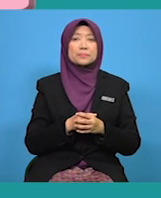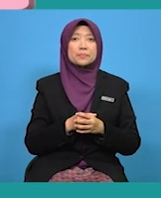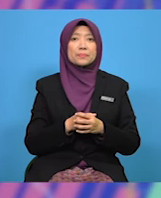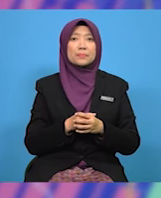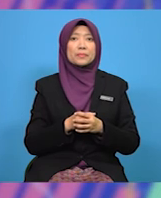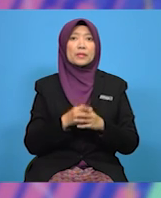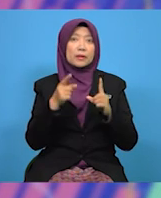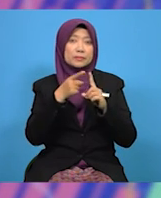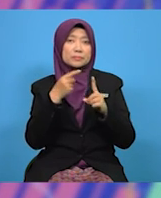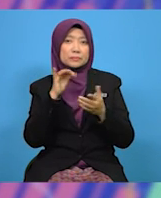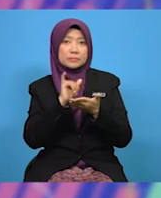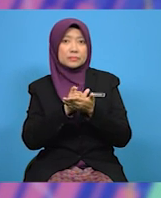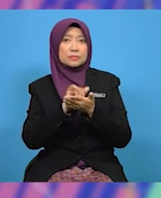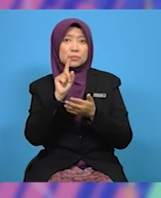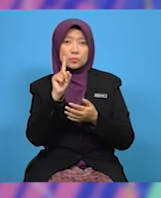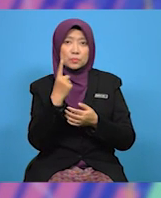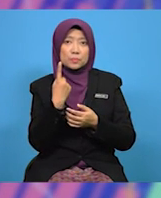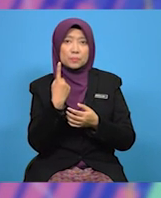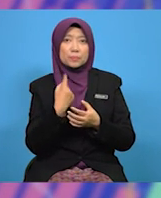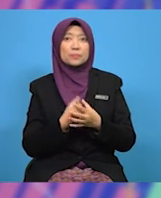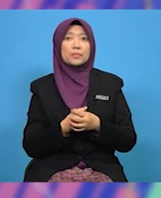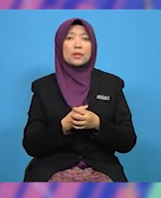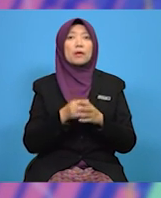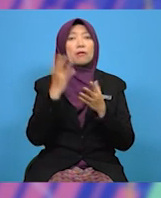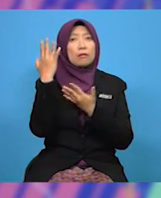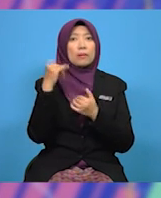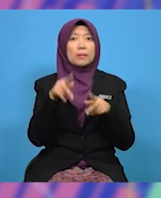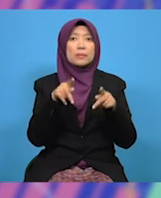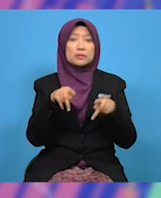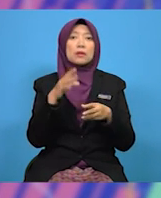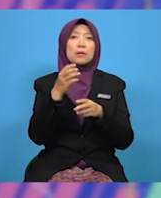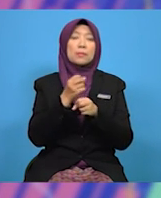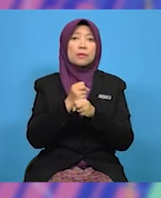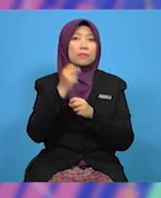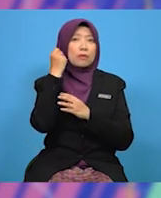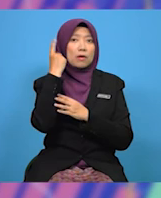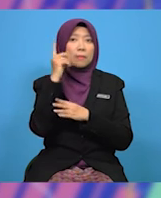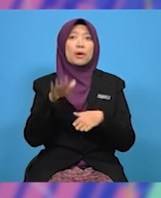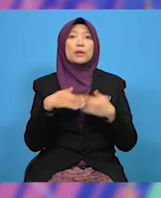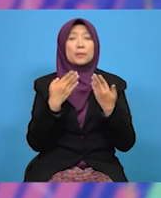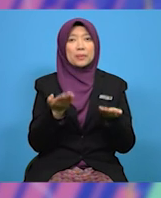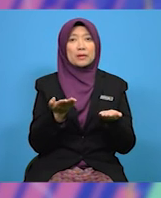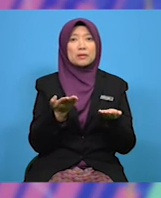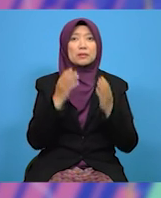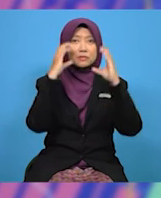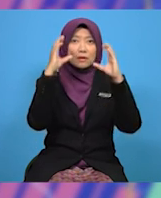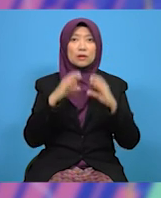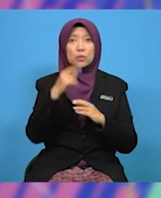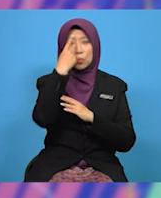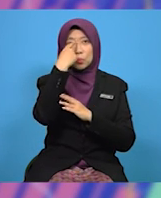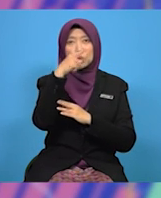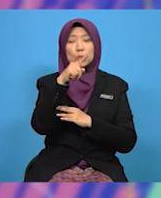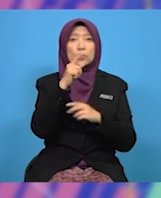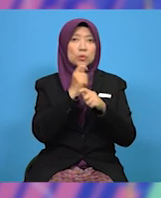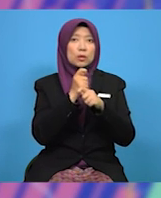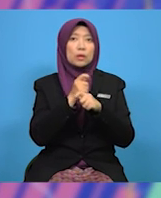Sekian dari saya kali ini semoga para pelajar dapat memahami Bagaimana cara untuk